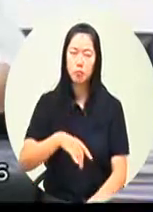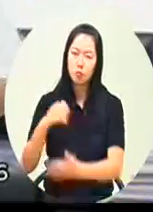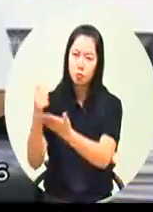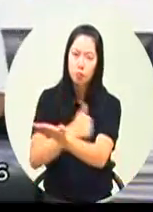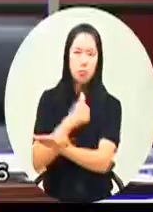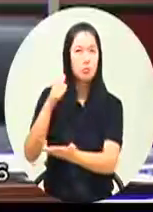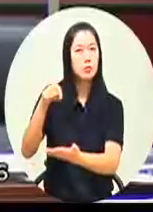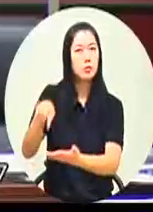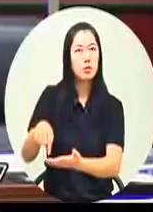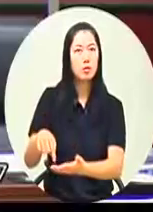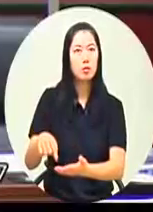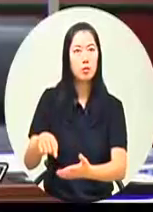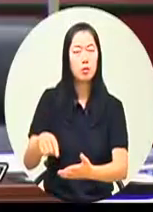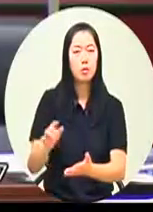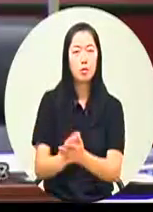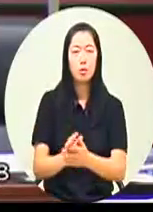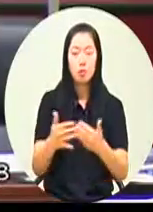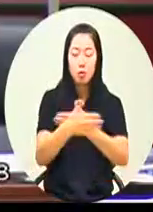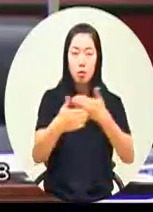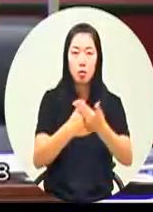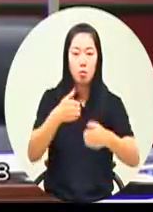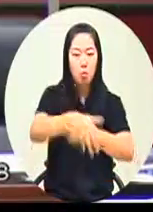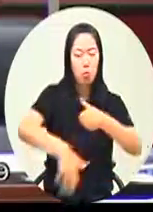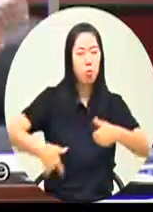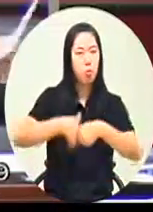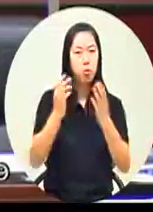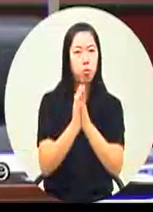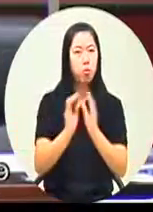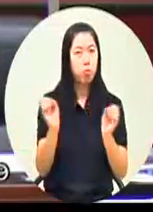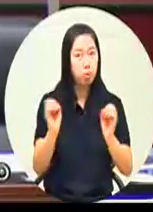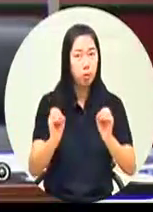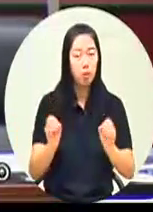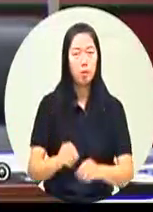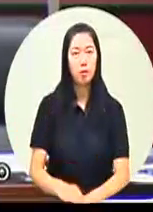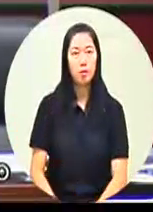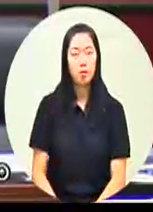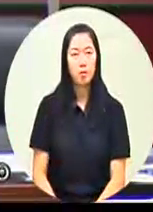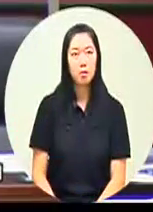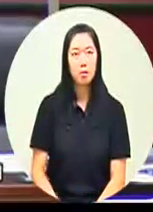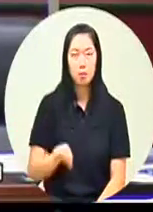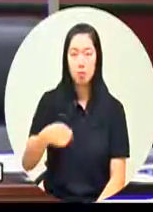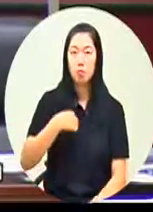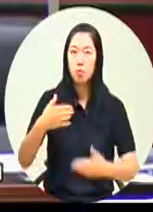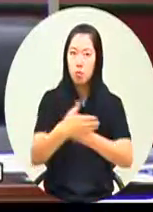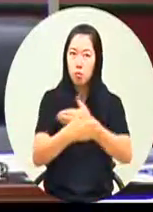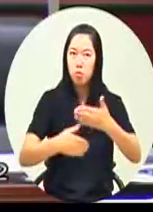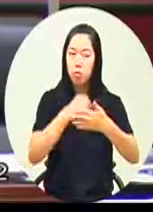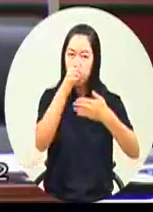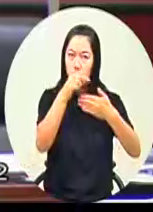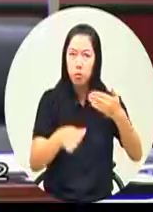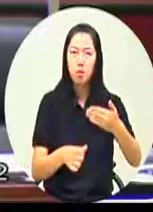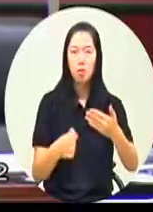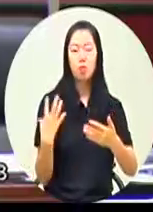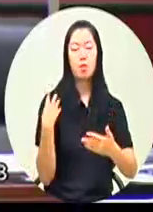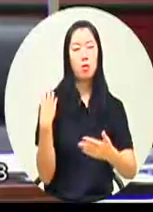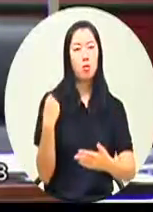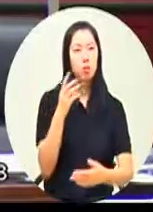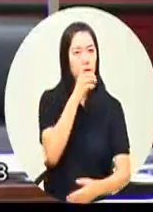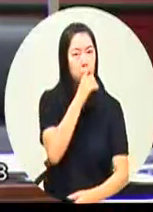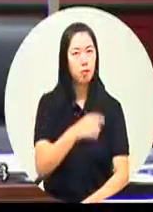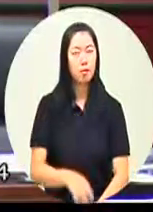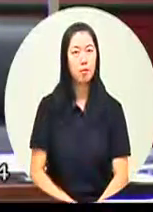完全没有的交通系统？而这个完全没有的交通系统来，我们的交通规则又没有改变呢？我来跟高